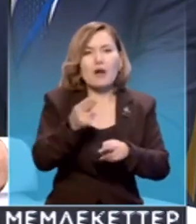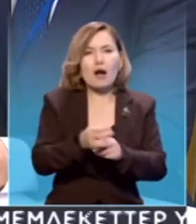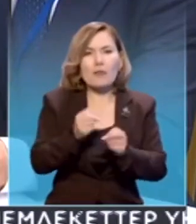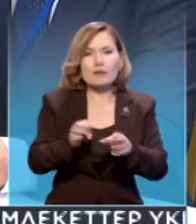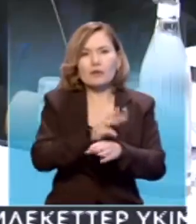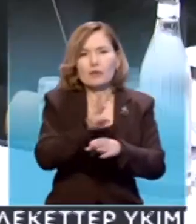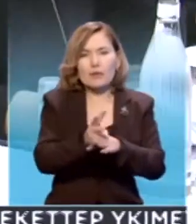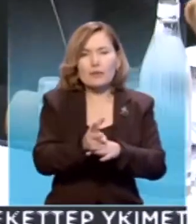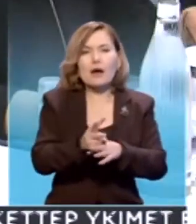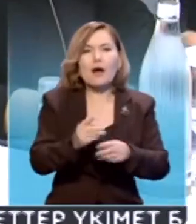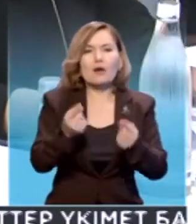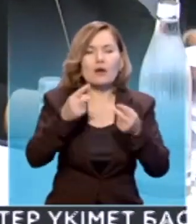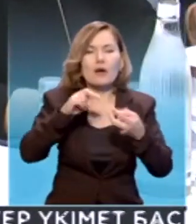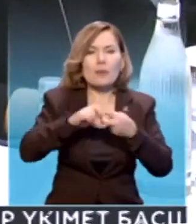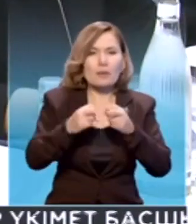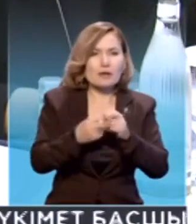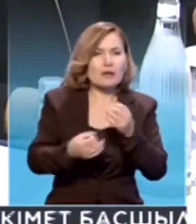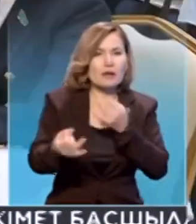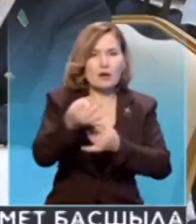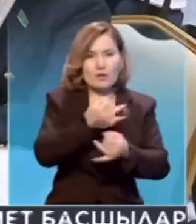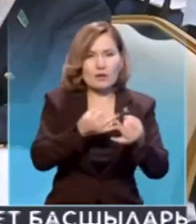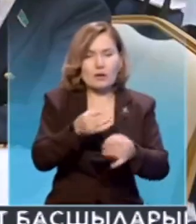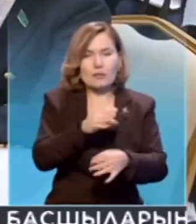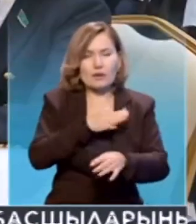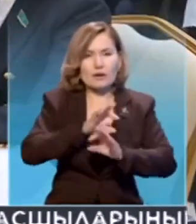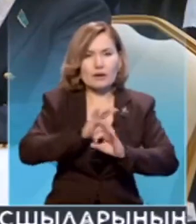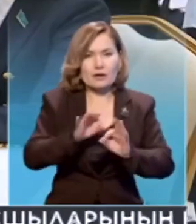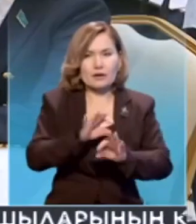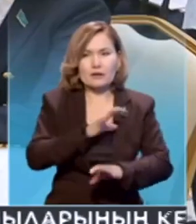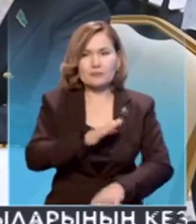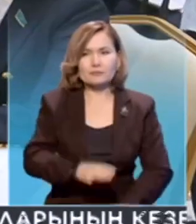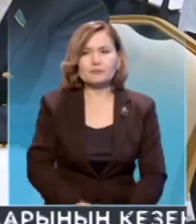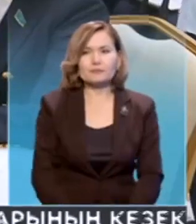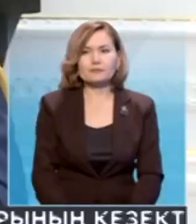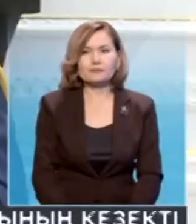қауіпсіздікті қамтамасыз ету сияқты бірқатар бағыттар бойынша ұсыныстар кешенін әзірледі.